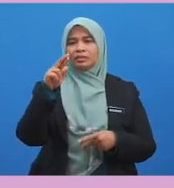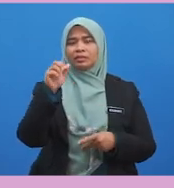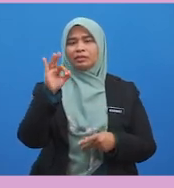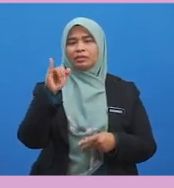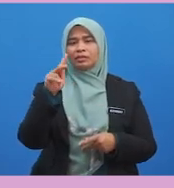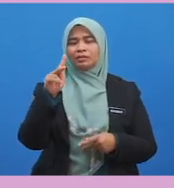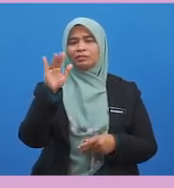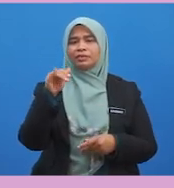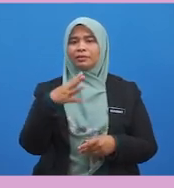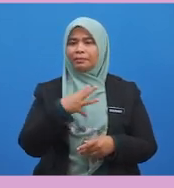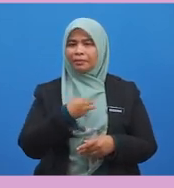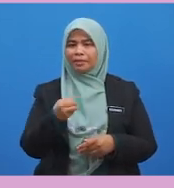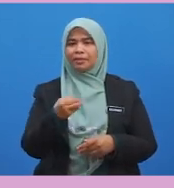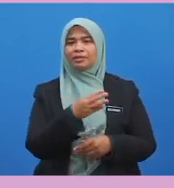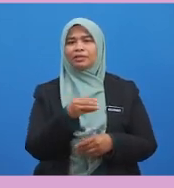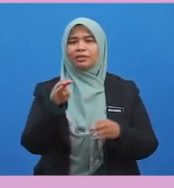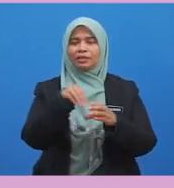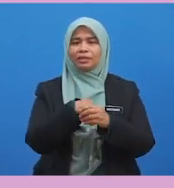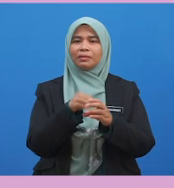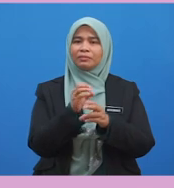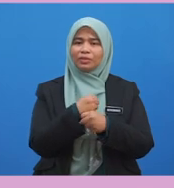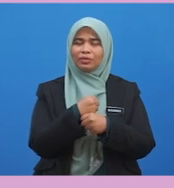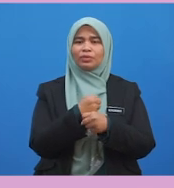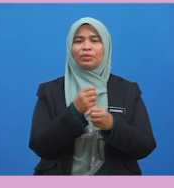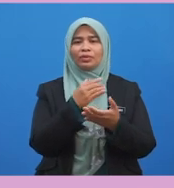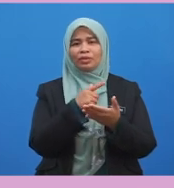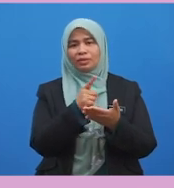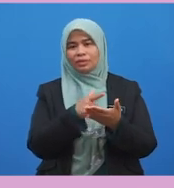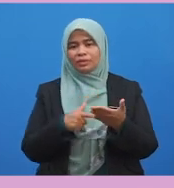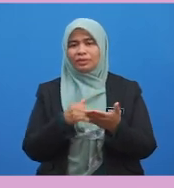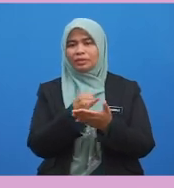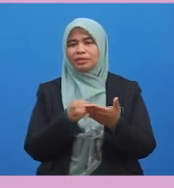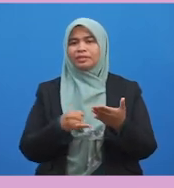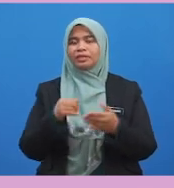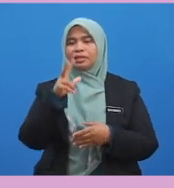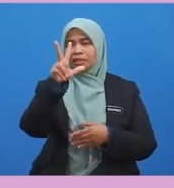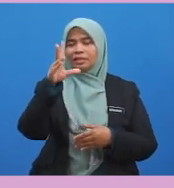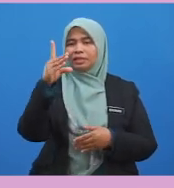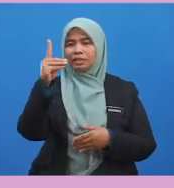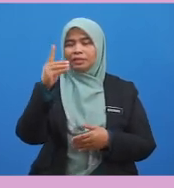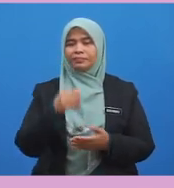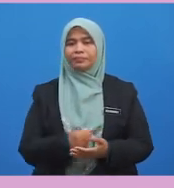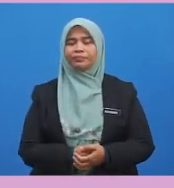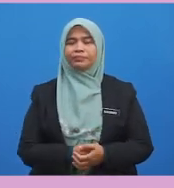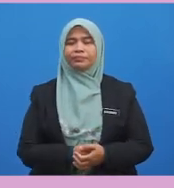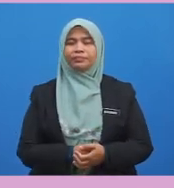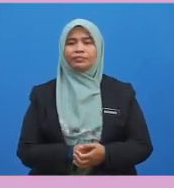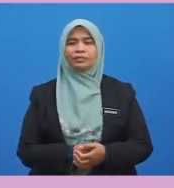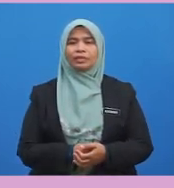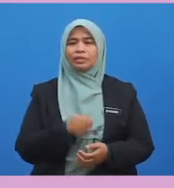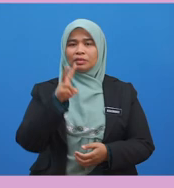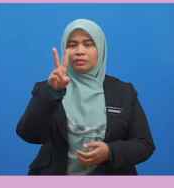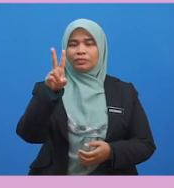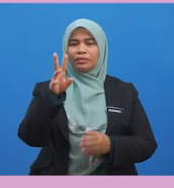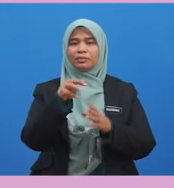grafik yang menarik dan dalam bentuk lukisan tiga dimensi, 3D.